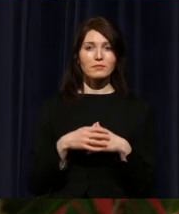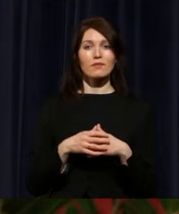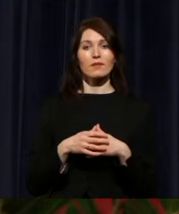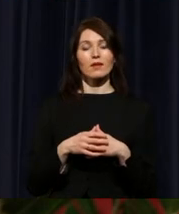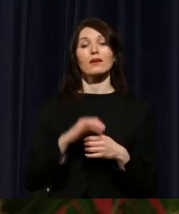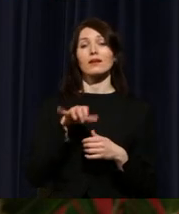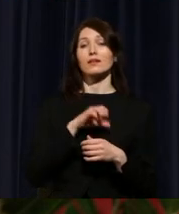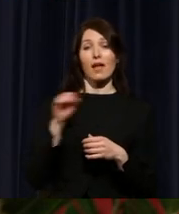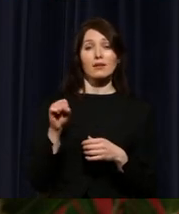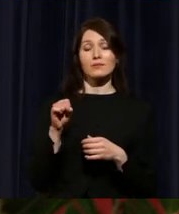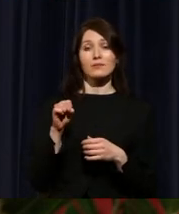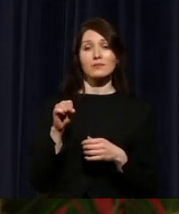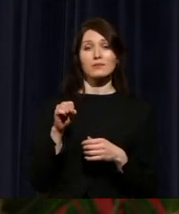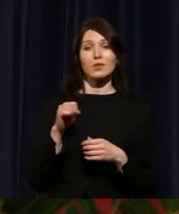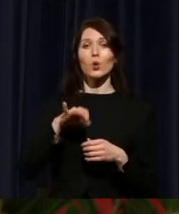kā, jā, nu,